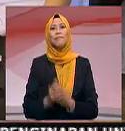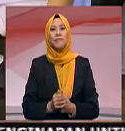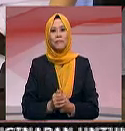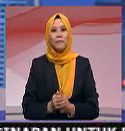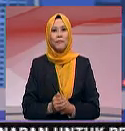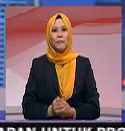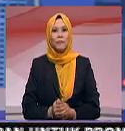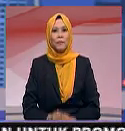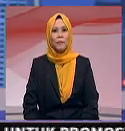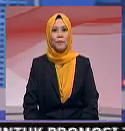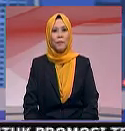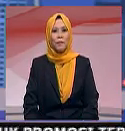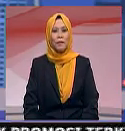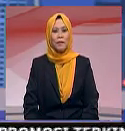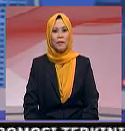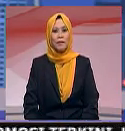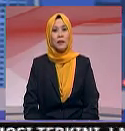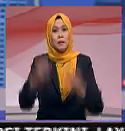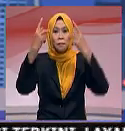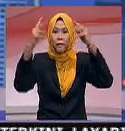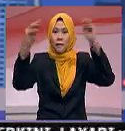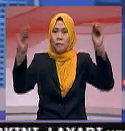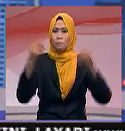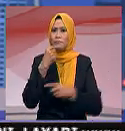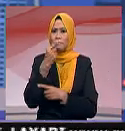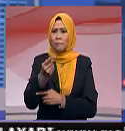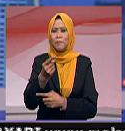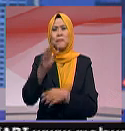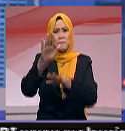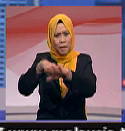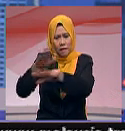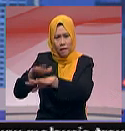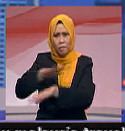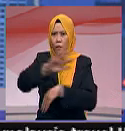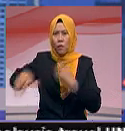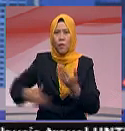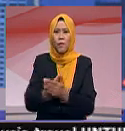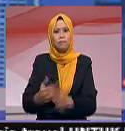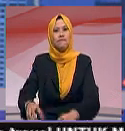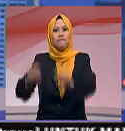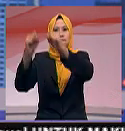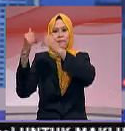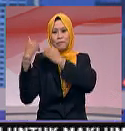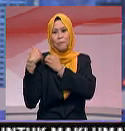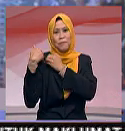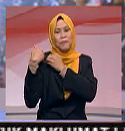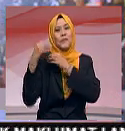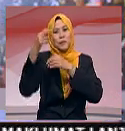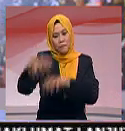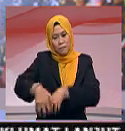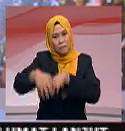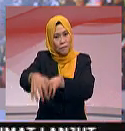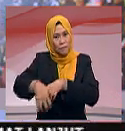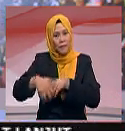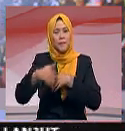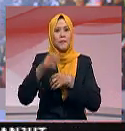pekerjaan baru pada warga Felda. Perdana Menteri turut mengajak peneroka berganding bahu meneroka dan mengusahakan khazanah tanah